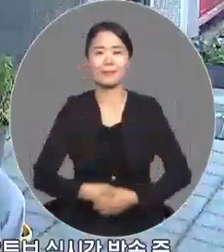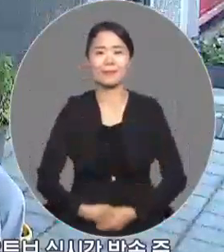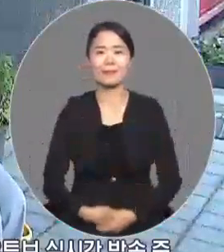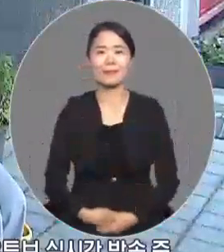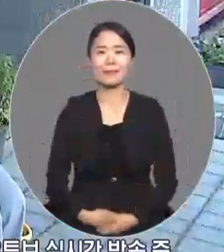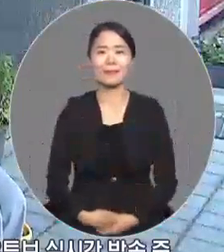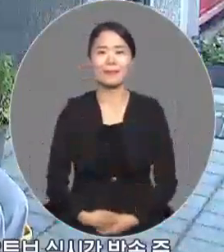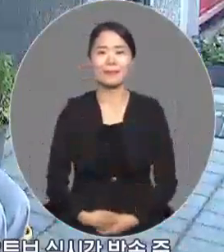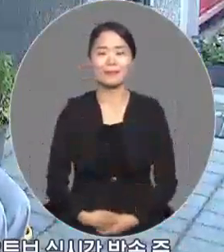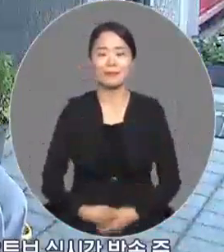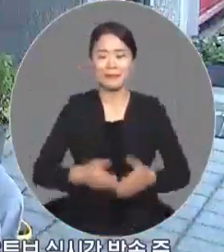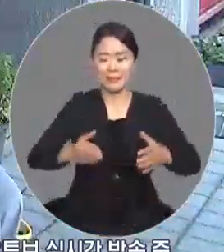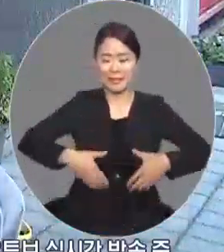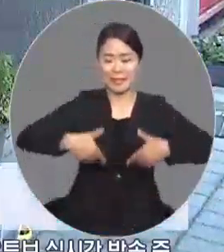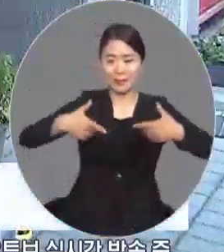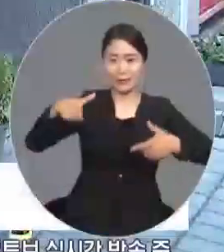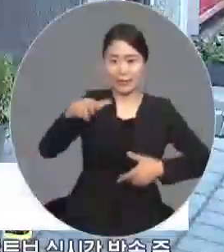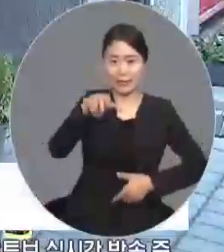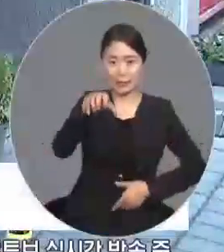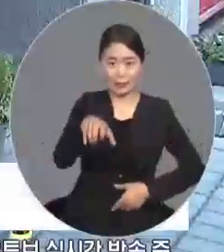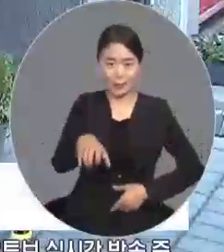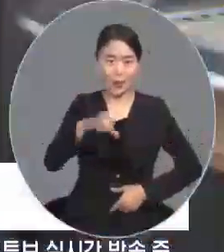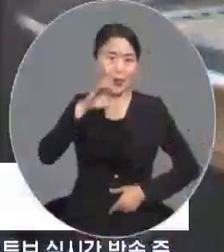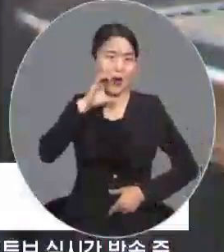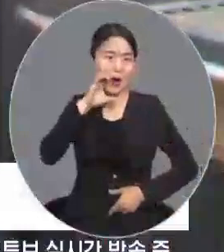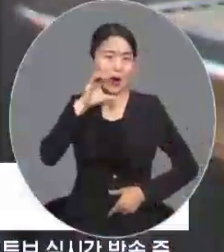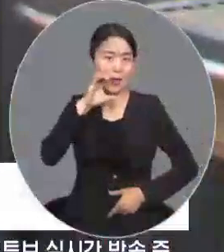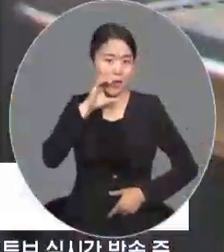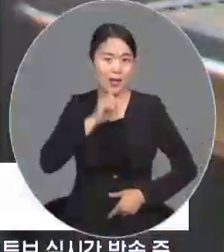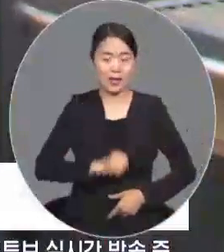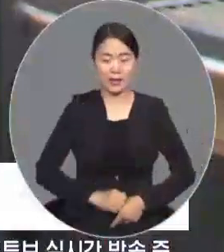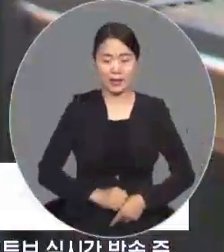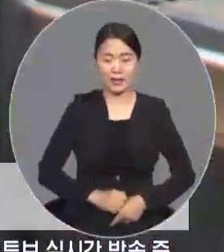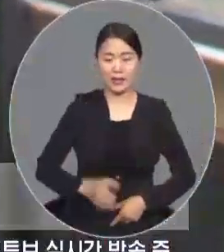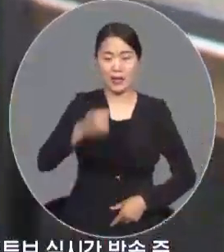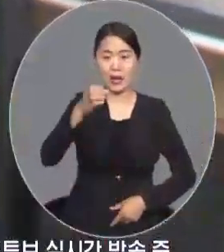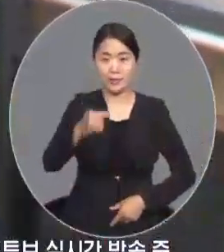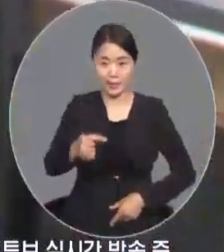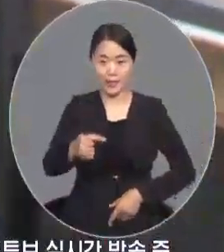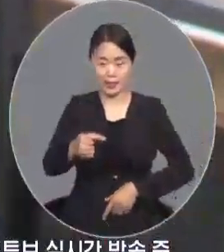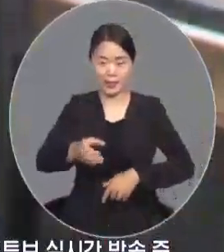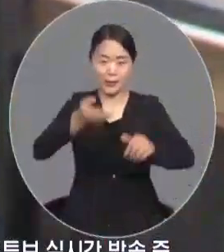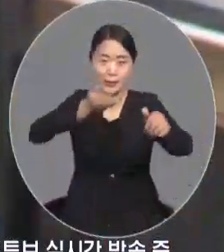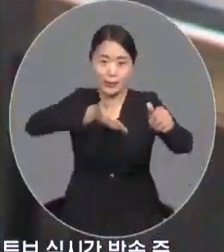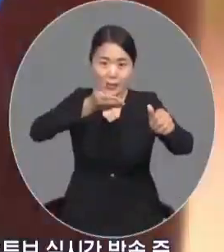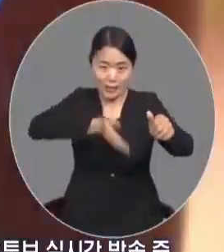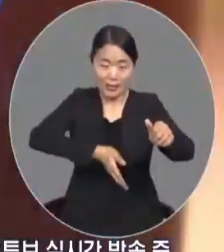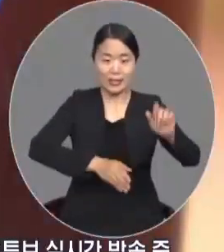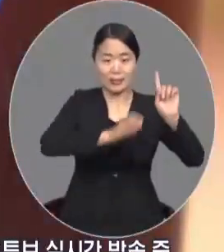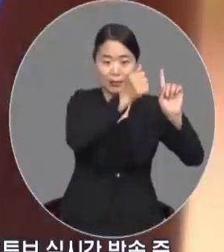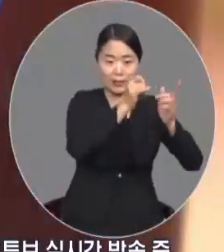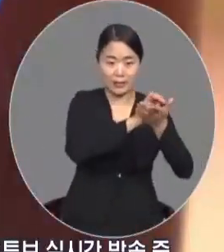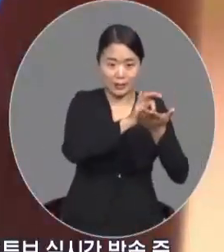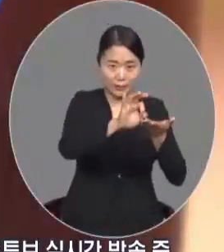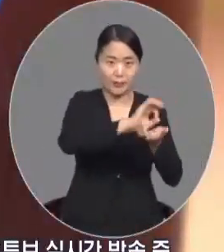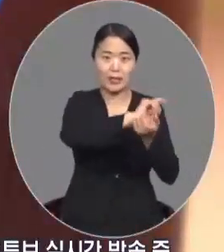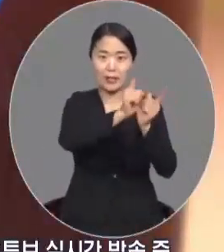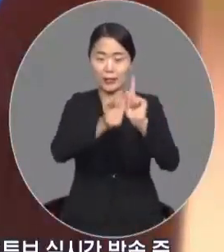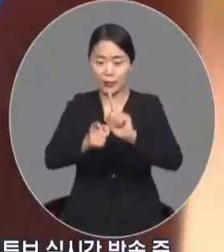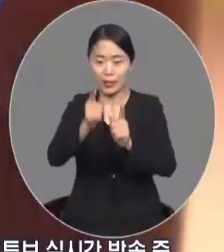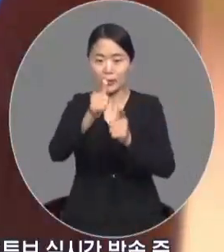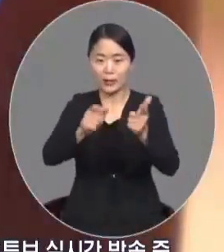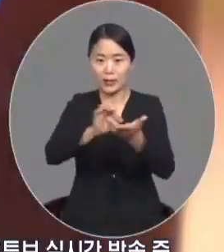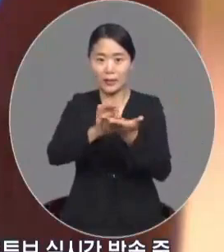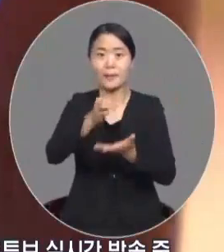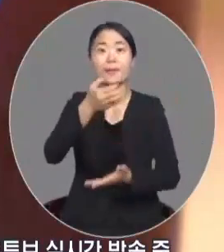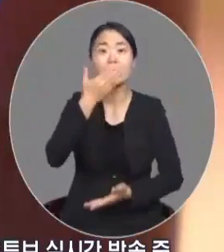기자입니다 남구 장생포의 한 카페 테이크아웃을 요청한 손님들이 용컵 대신 에긴